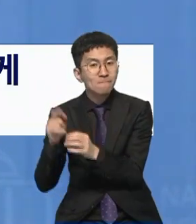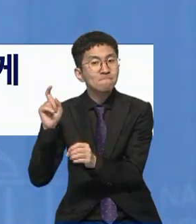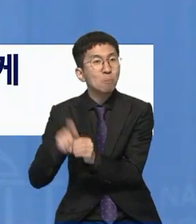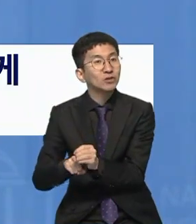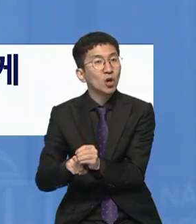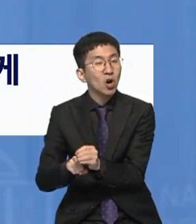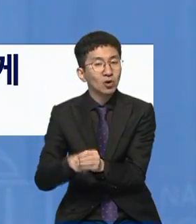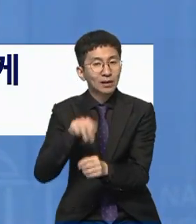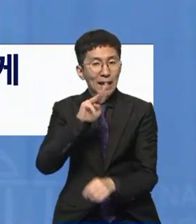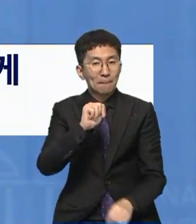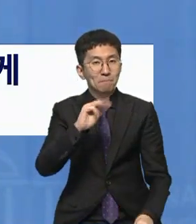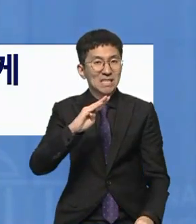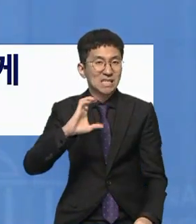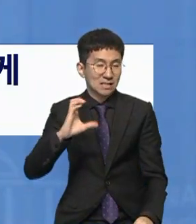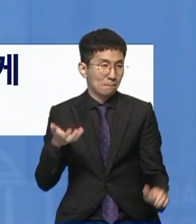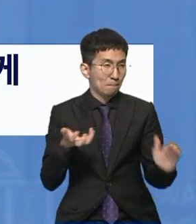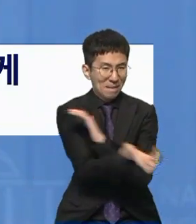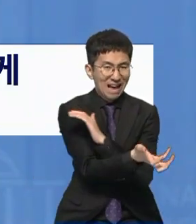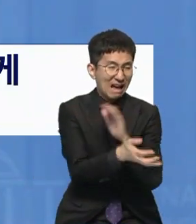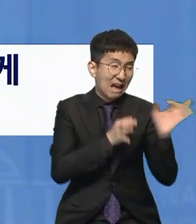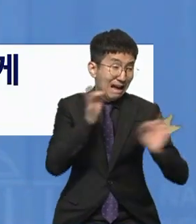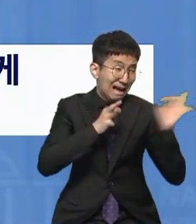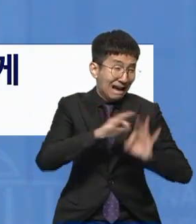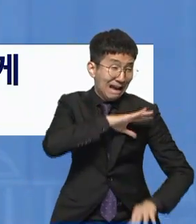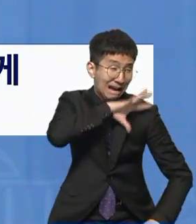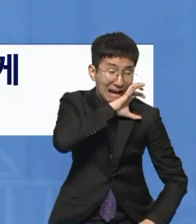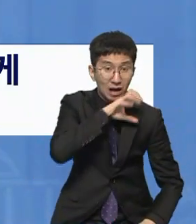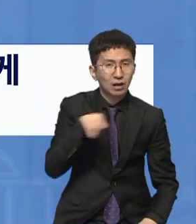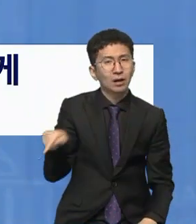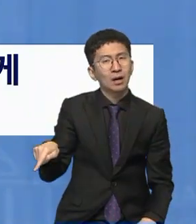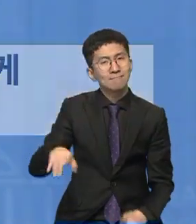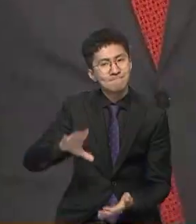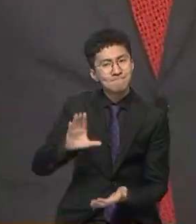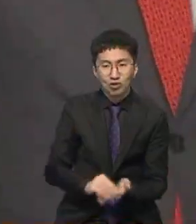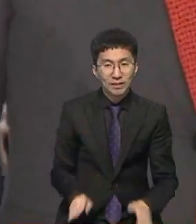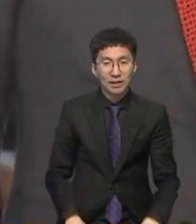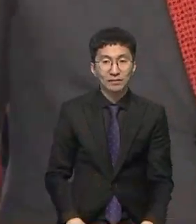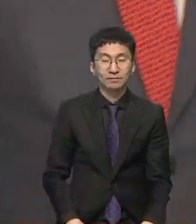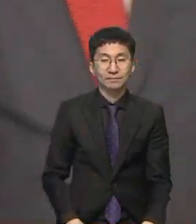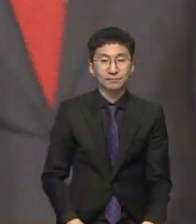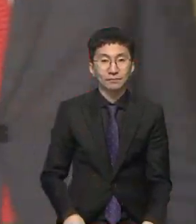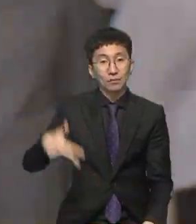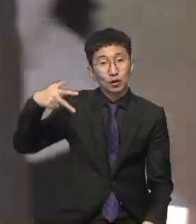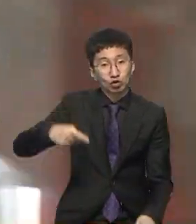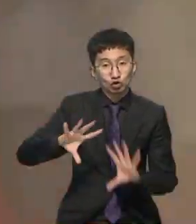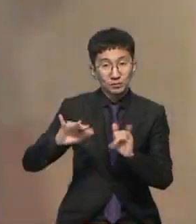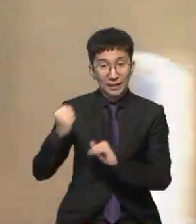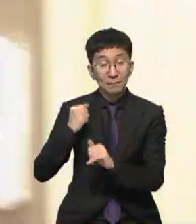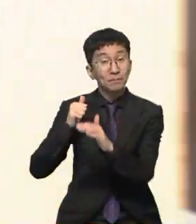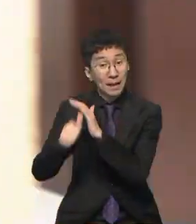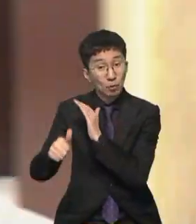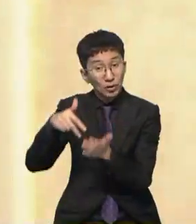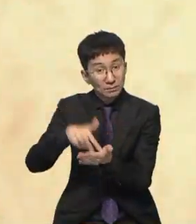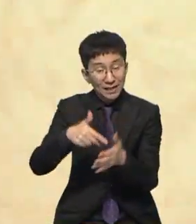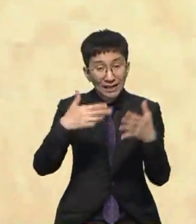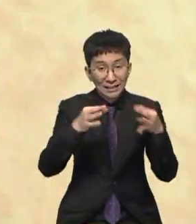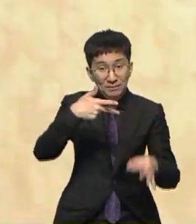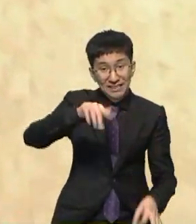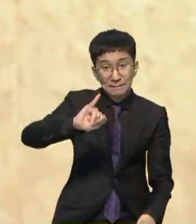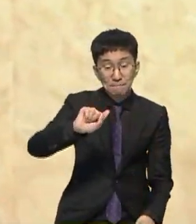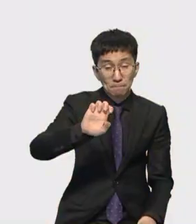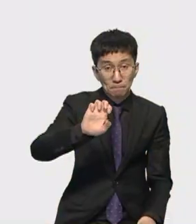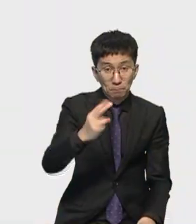떼지어 MBC에 몰려가서 항의한다는 것입니까? 주호영 국민의힘 원내대표는 김진표